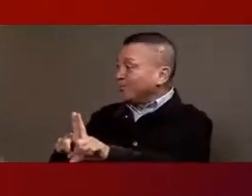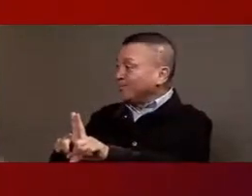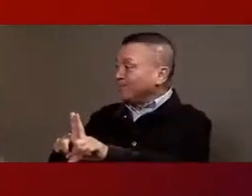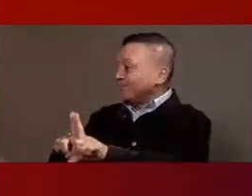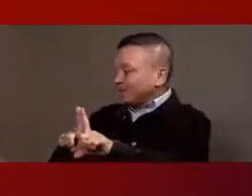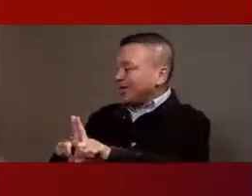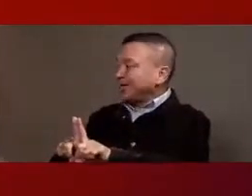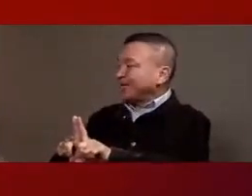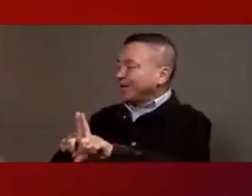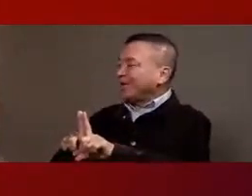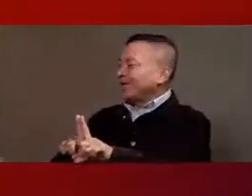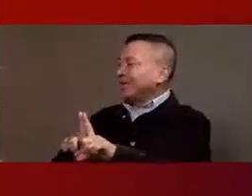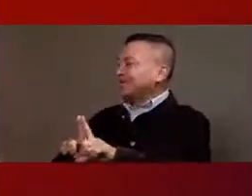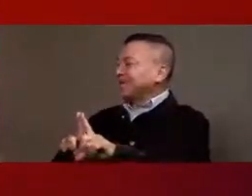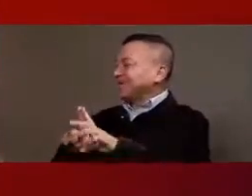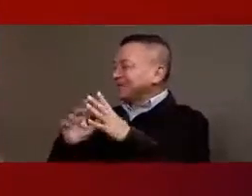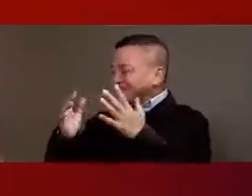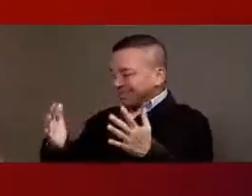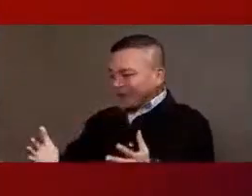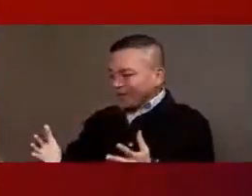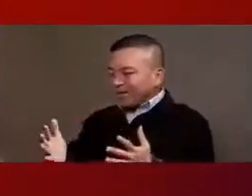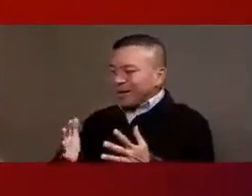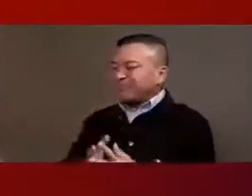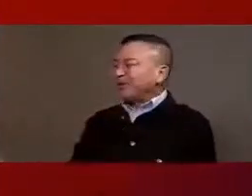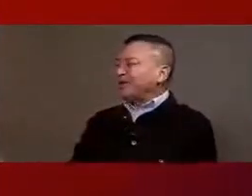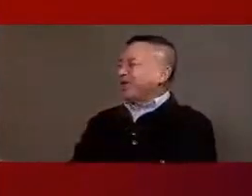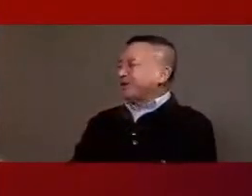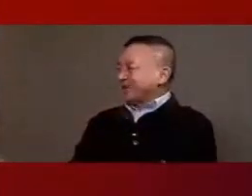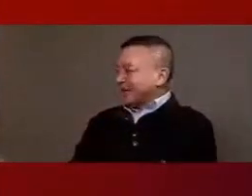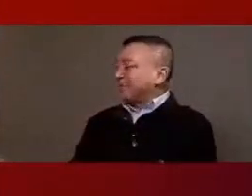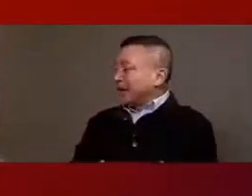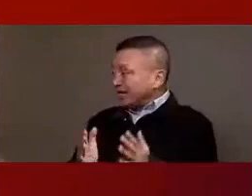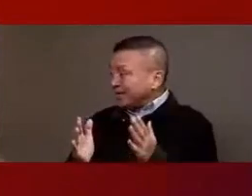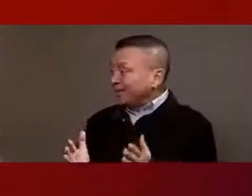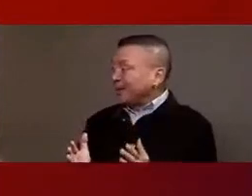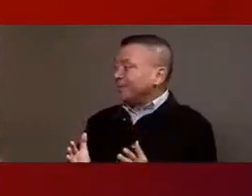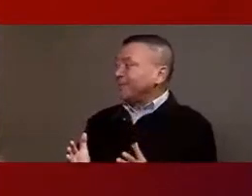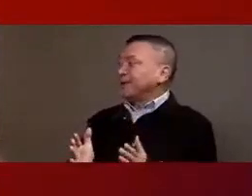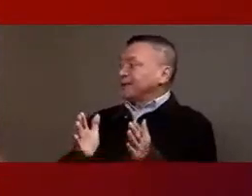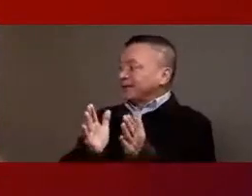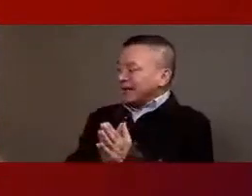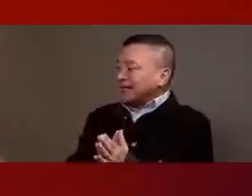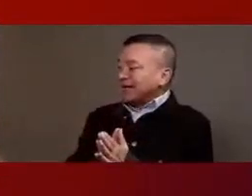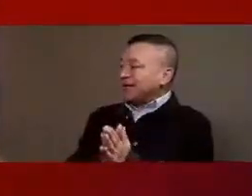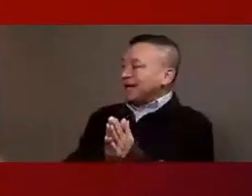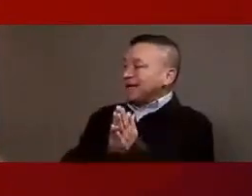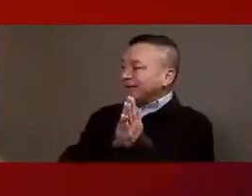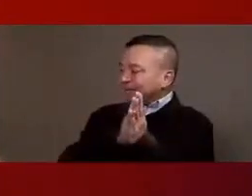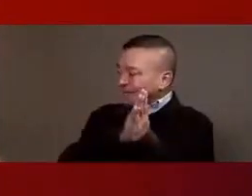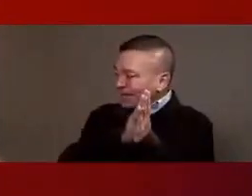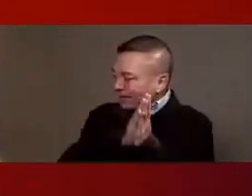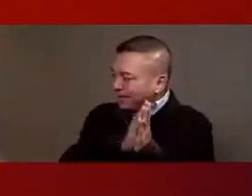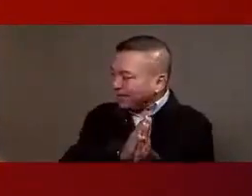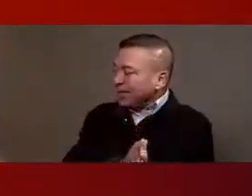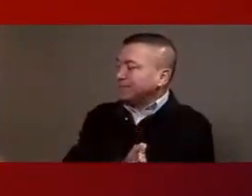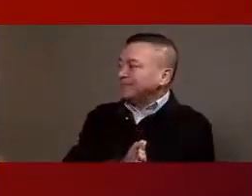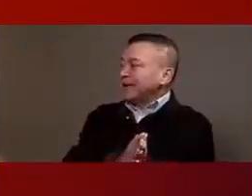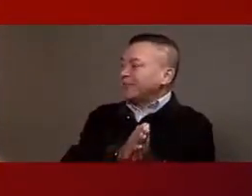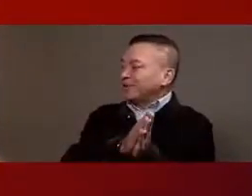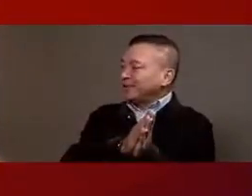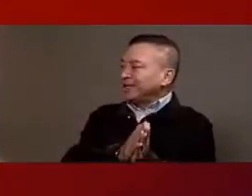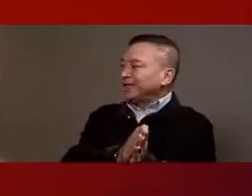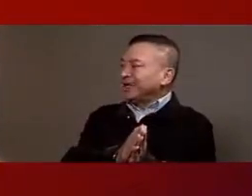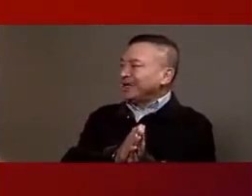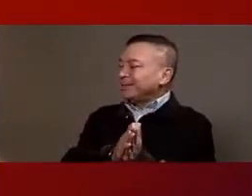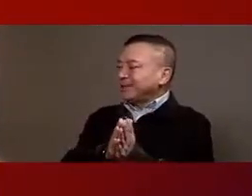คุมตรงนี้เอาขออนุญาตใช้ตอบคำถามตรงนี้ก่อนนะครับเมืองยังอยู่ครับการค้าขายยังดำเนินการต